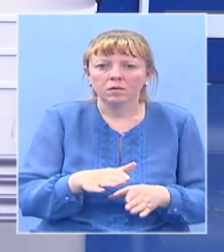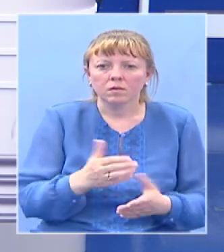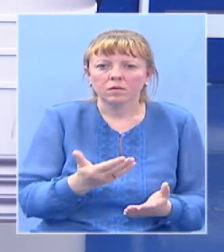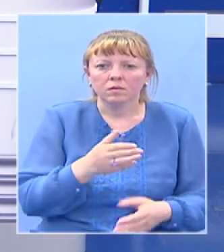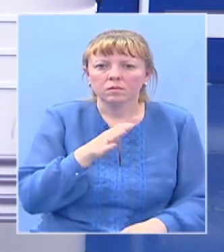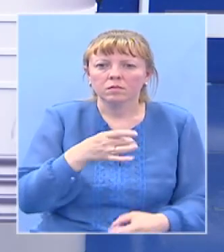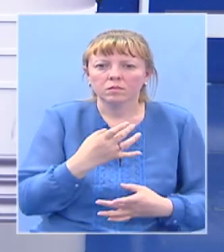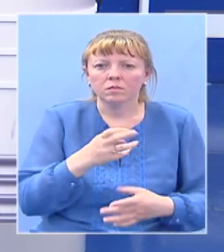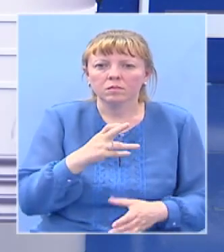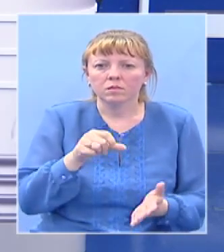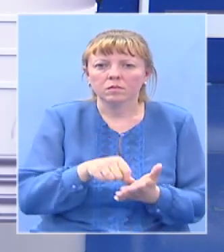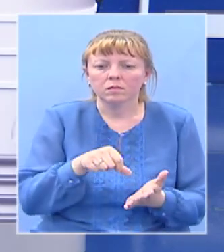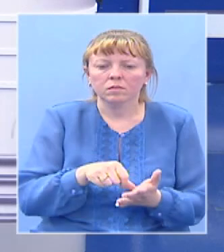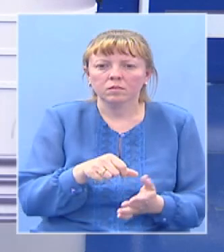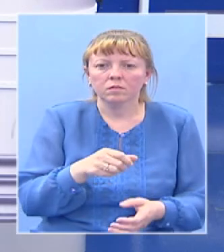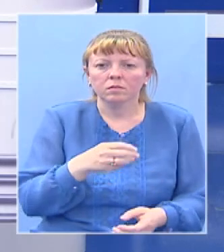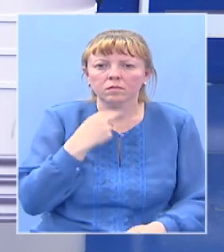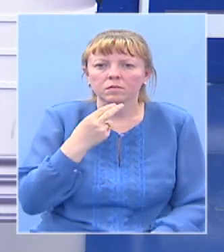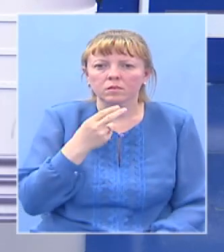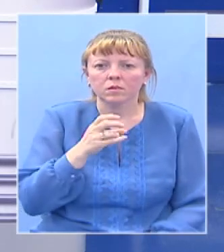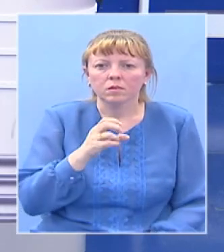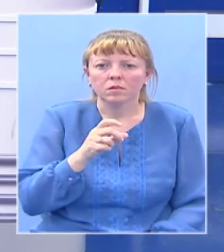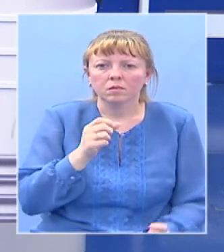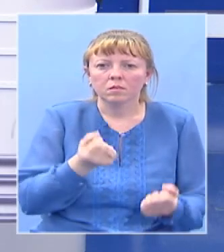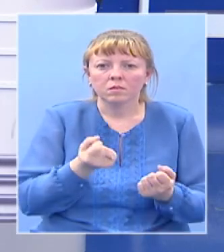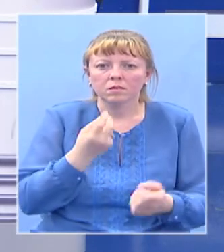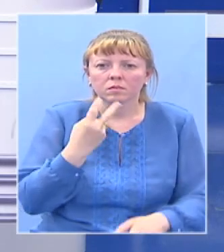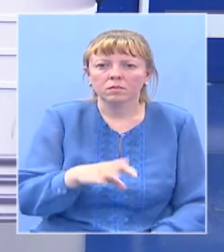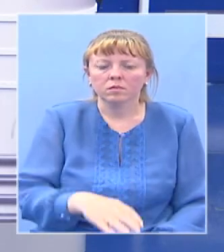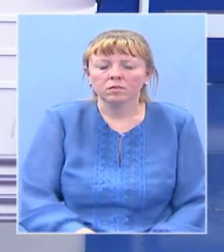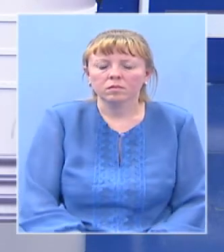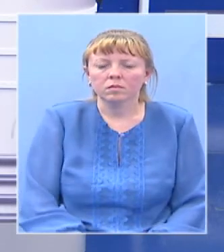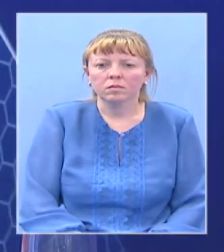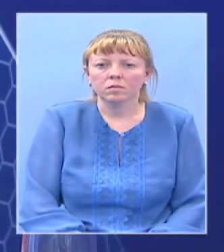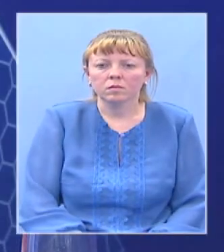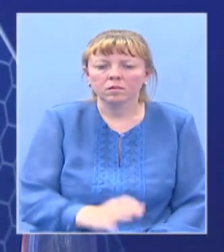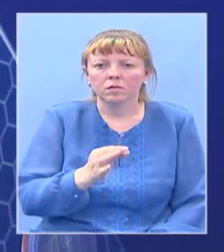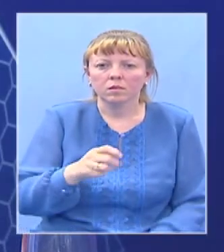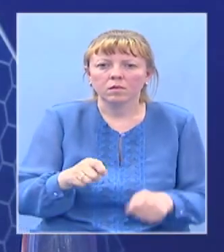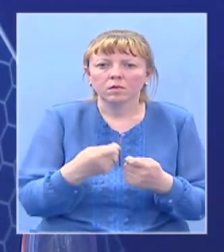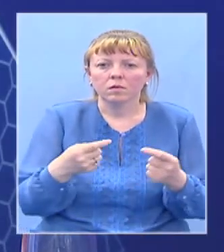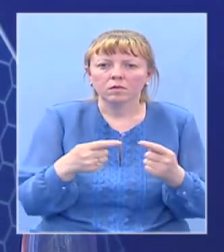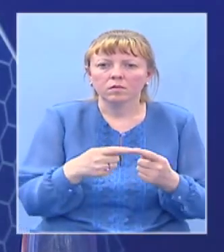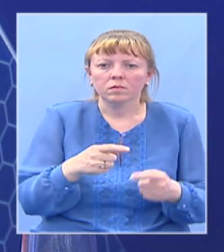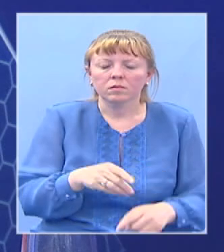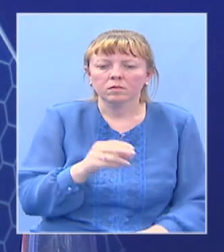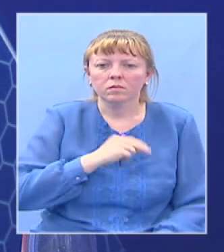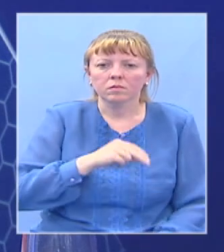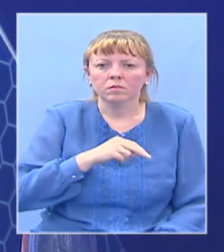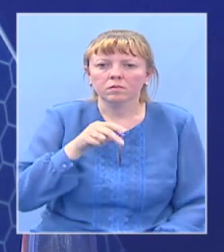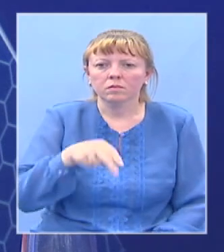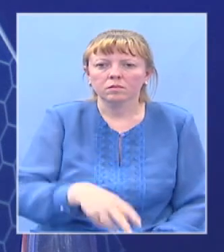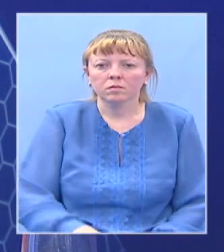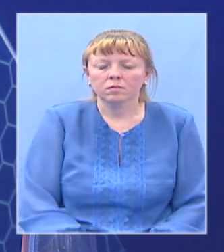мероприятию без остановки на постах транспортного контроля конечно будут останавливаться транспортные средства Но уже с нарушением конкретными точечная отработка